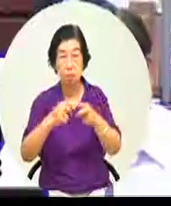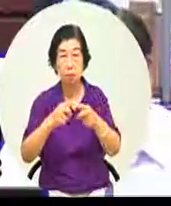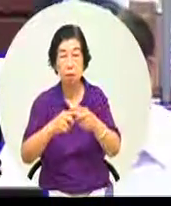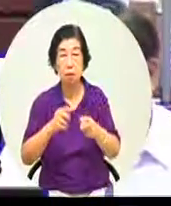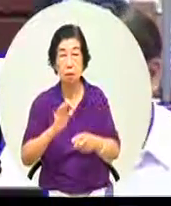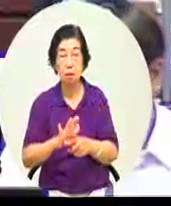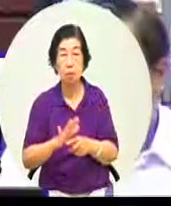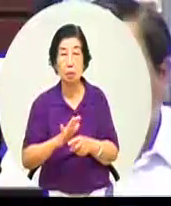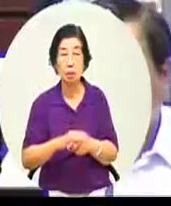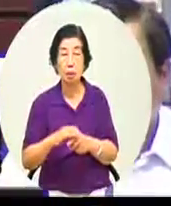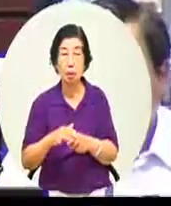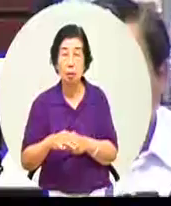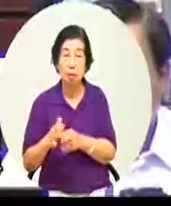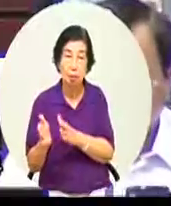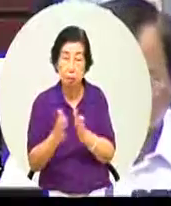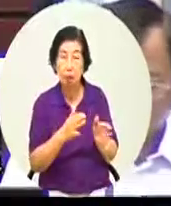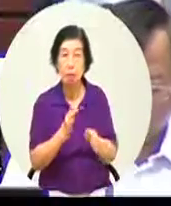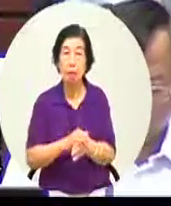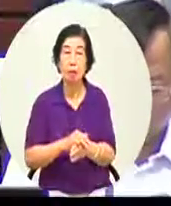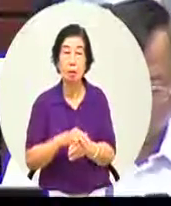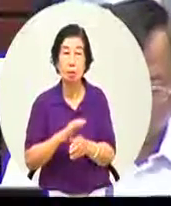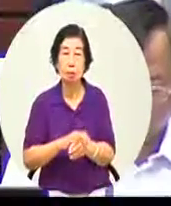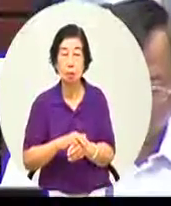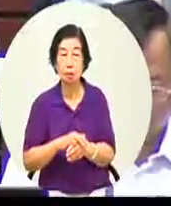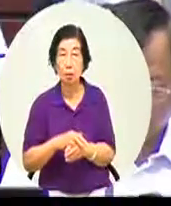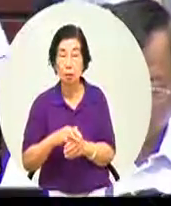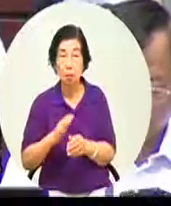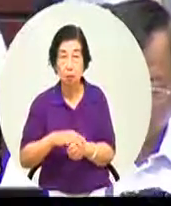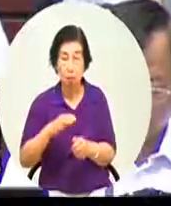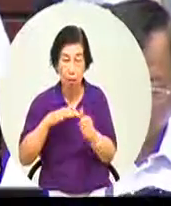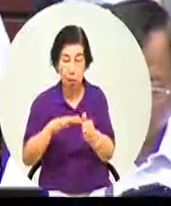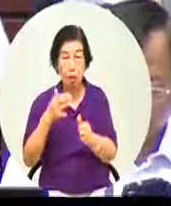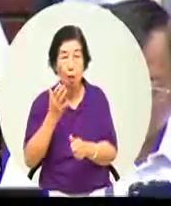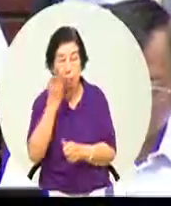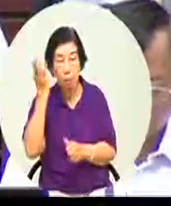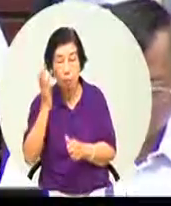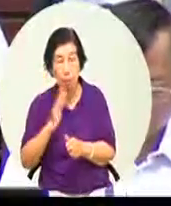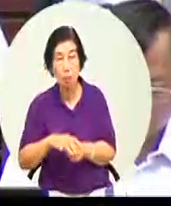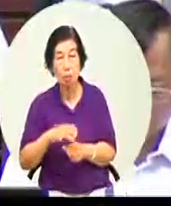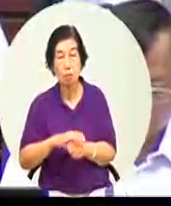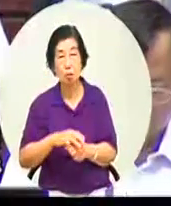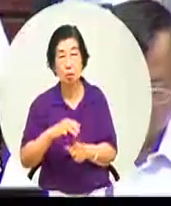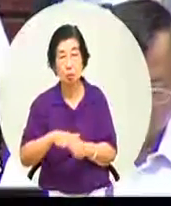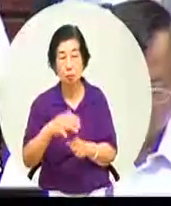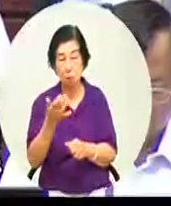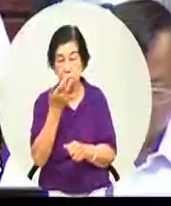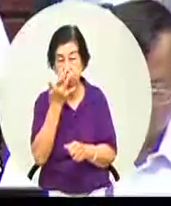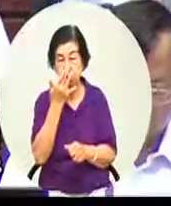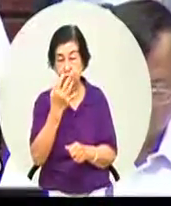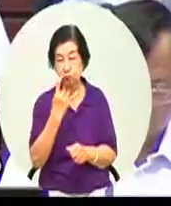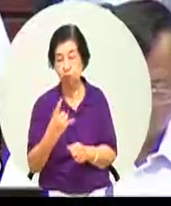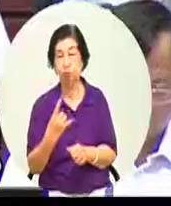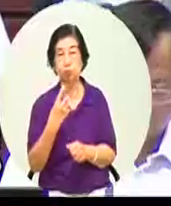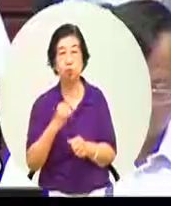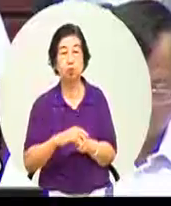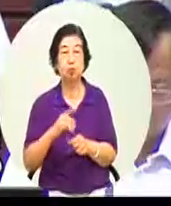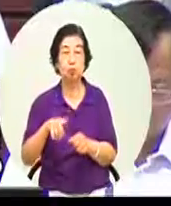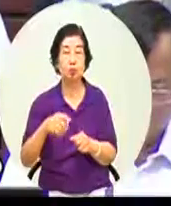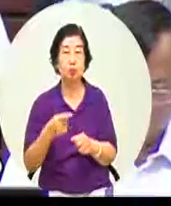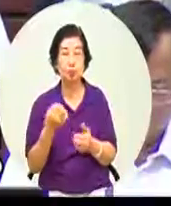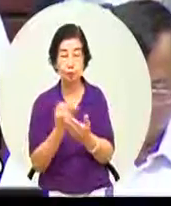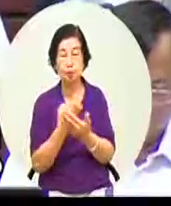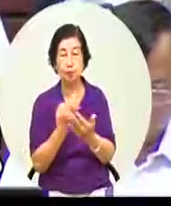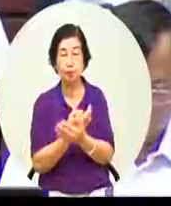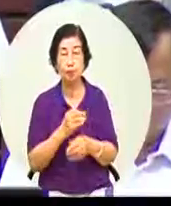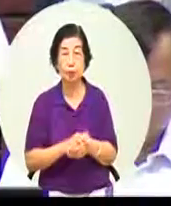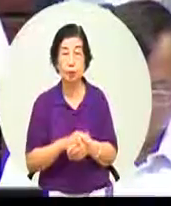有一些导游懂得这个越南语的这个部分比较少。那我们也跟相关的这个东南亚的这些协